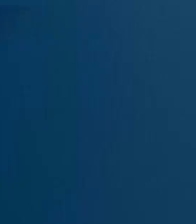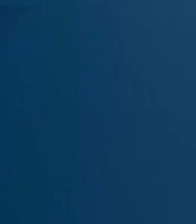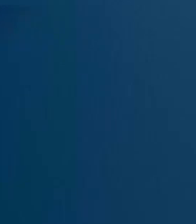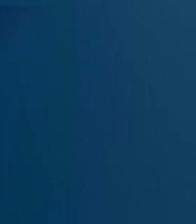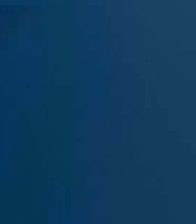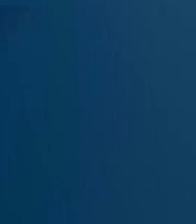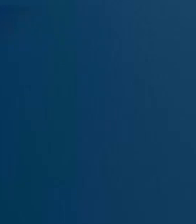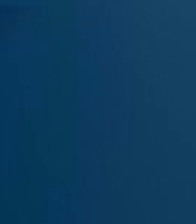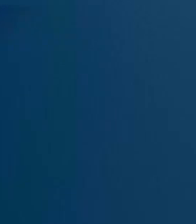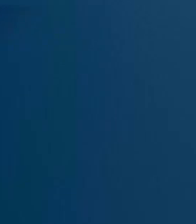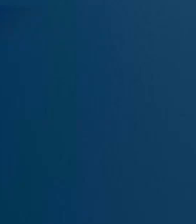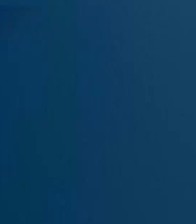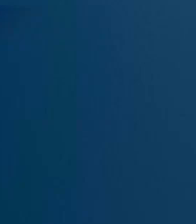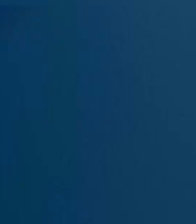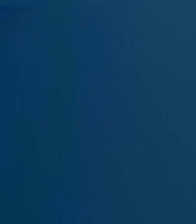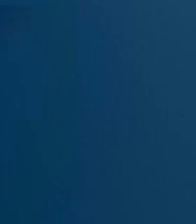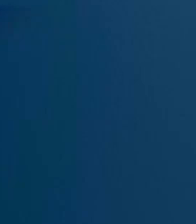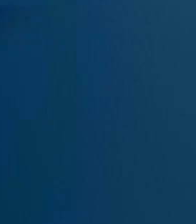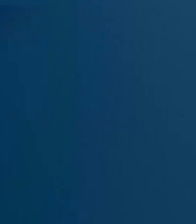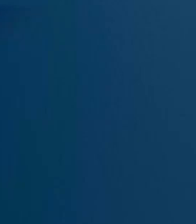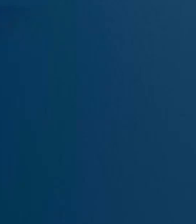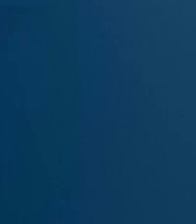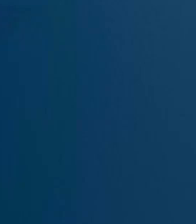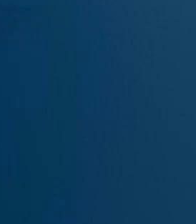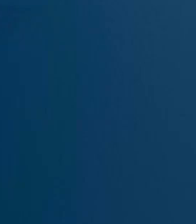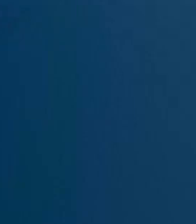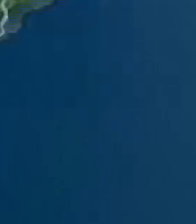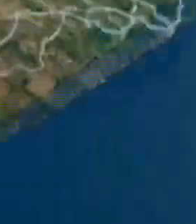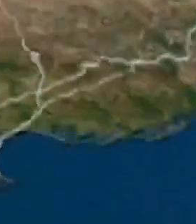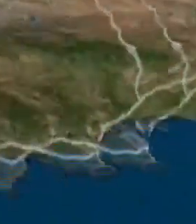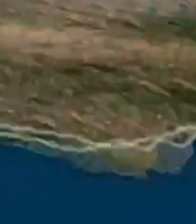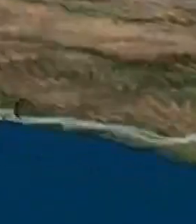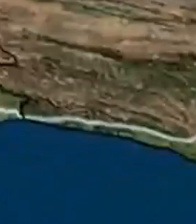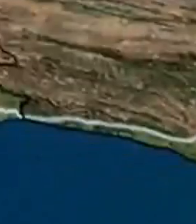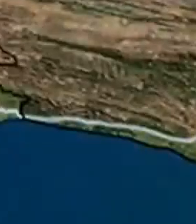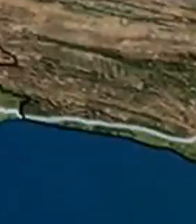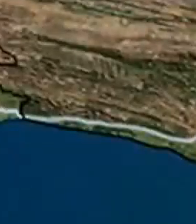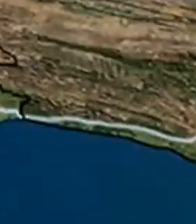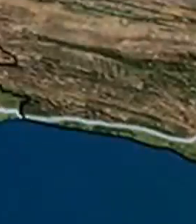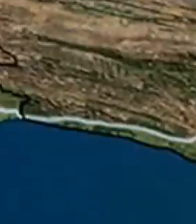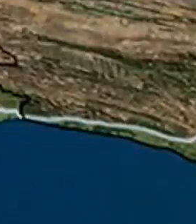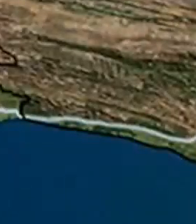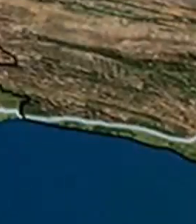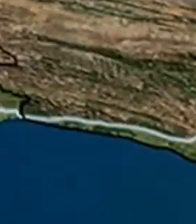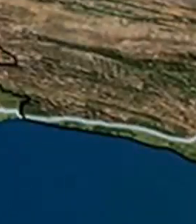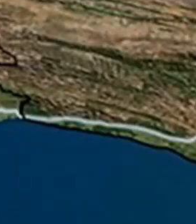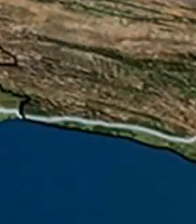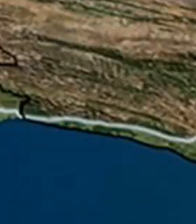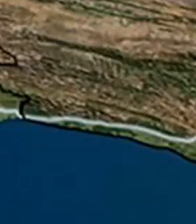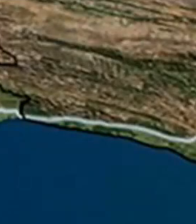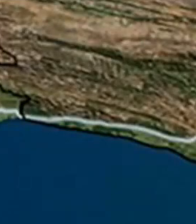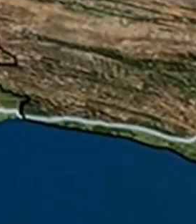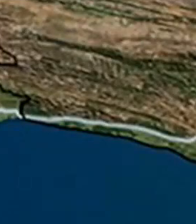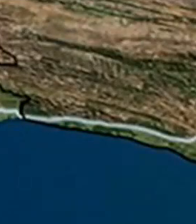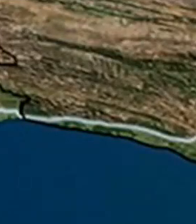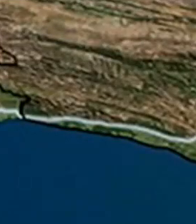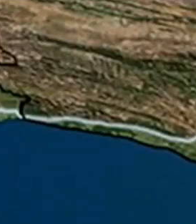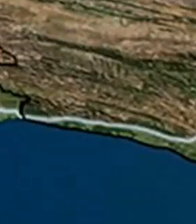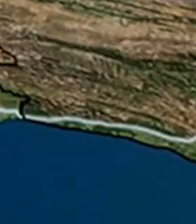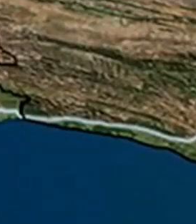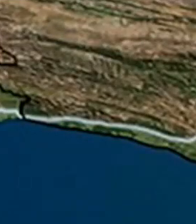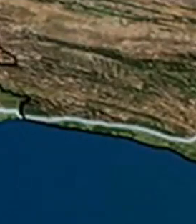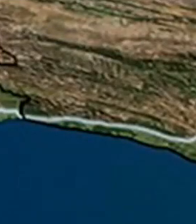ka Bomaletswa ke sa go lebale o le ka Mthata 27 ka dikarolong tše le fiša ga botsena fela e la Seruthwane ga botsena fela ka dikarolong tšeo ka